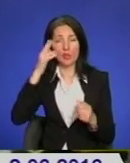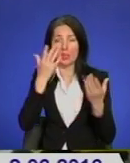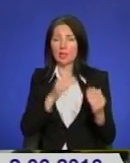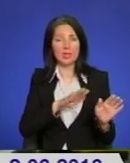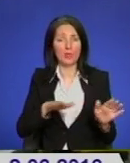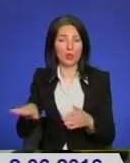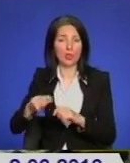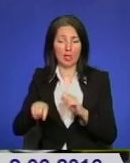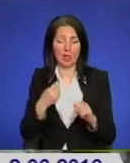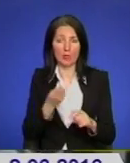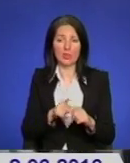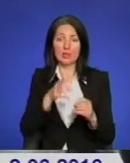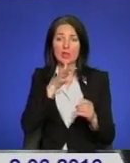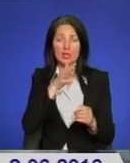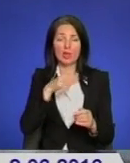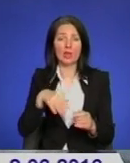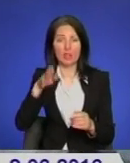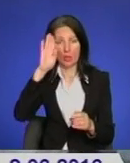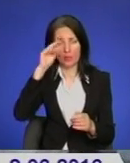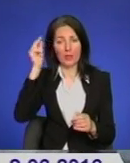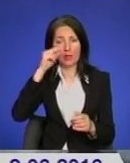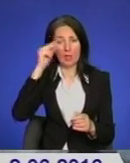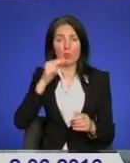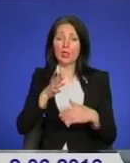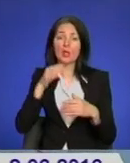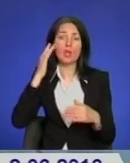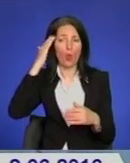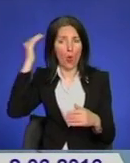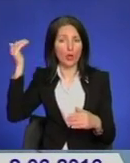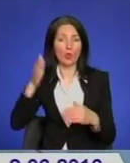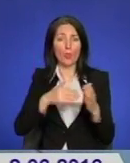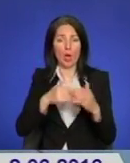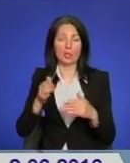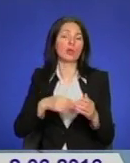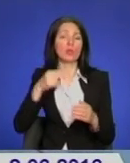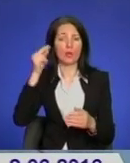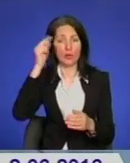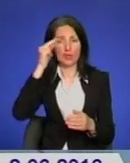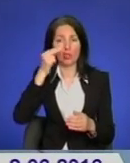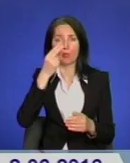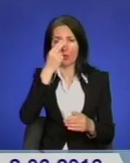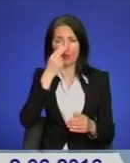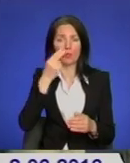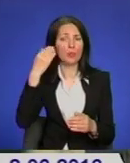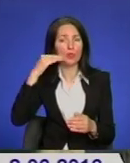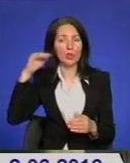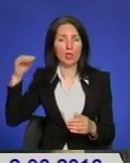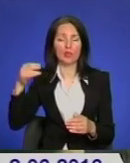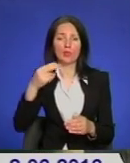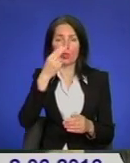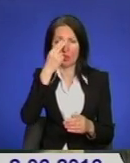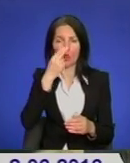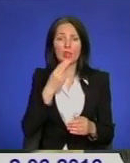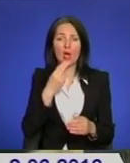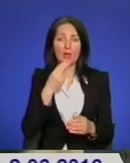військовослужбовці відшліфовуватимуть як теорію, так і практику, вдосконалюватимуть навики володіння зброєю. Кожен божий день особовий